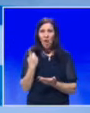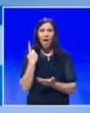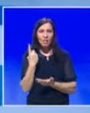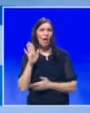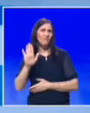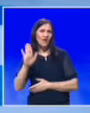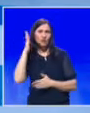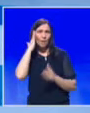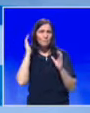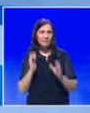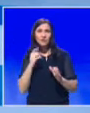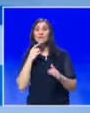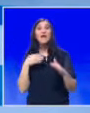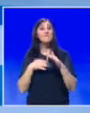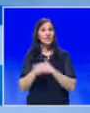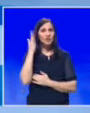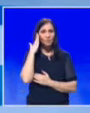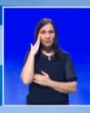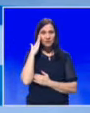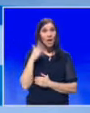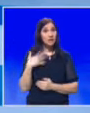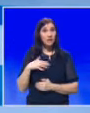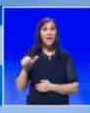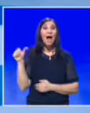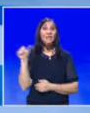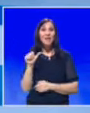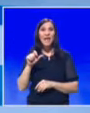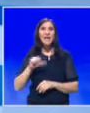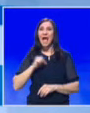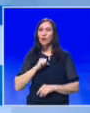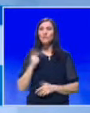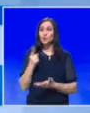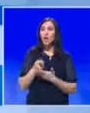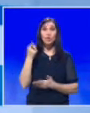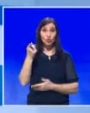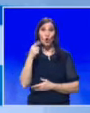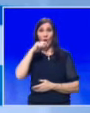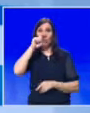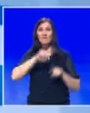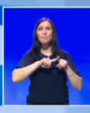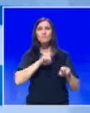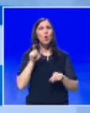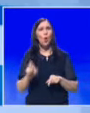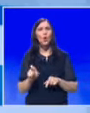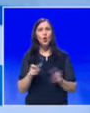от вашите правителства за вътрешен министър. Искате ли Андрей Янкулов, настоявате ли той да бъде главен прокурор?